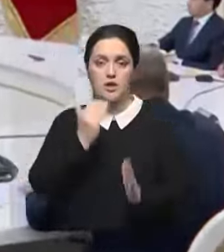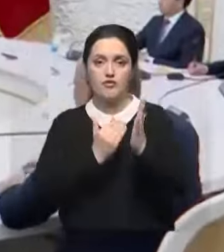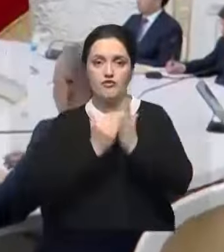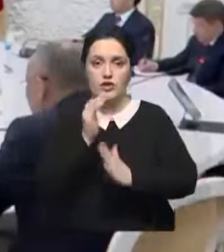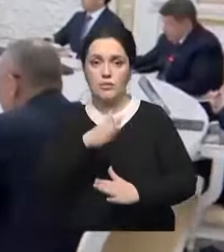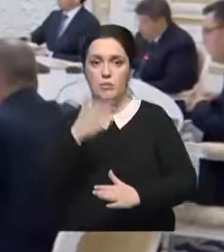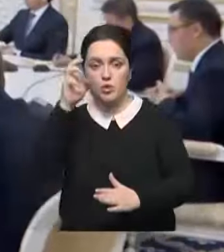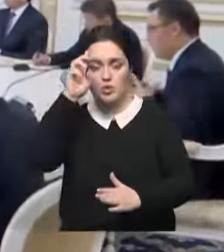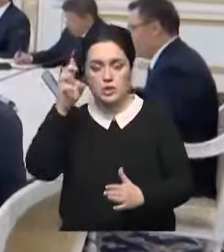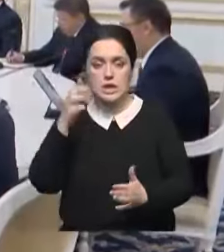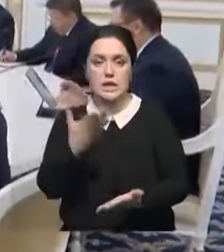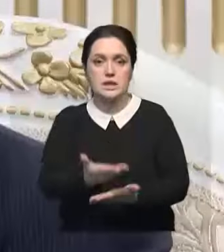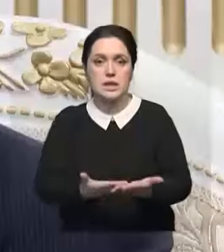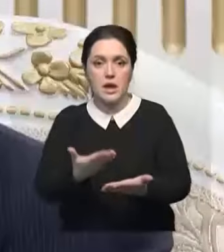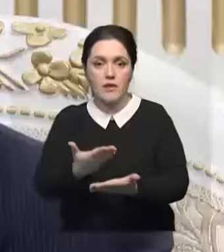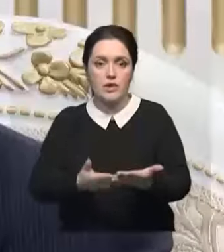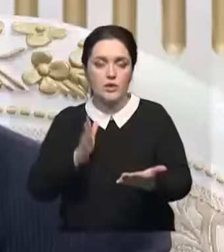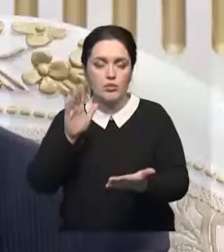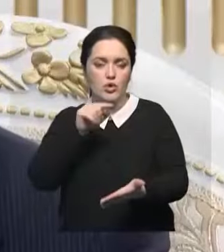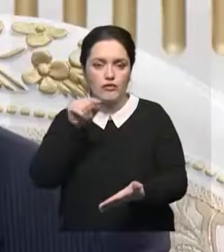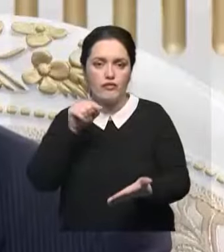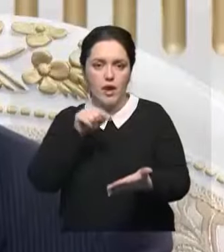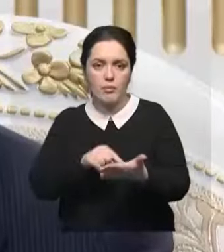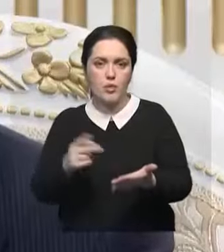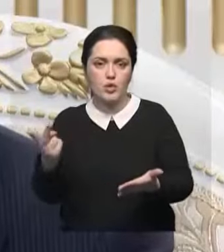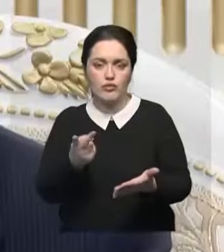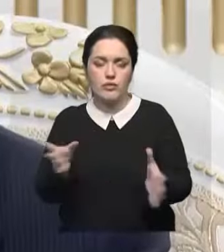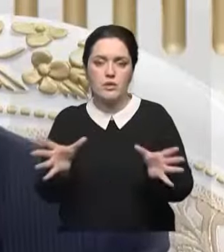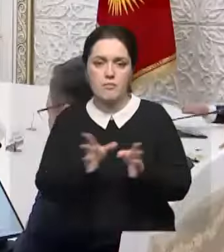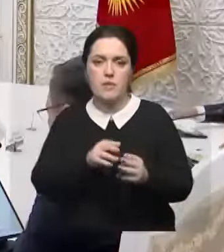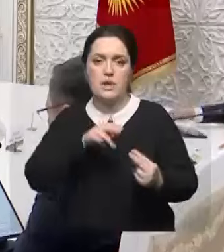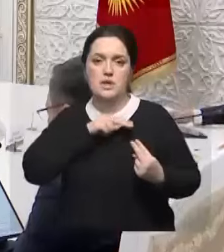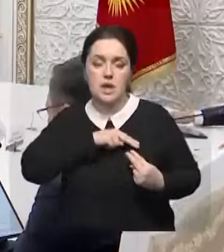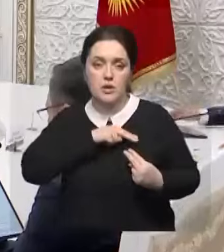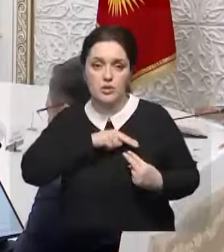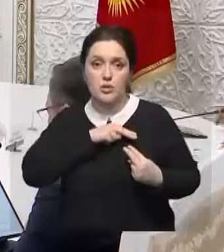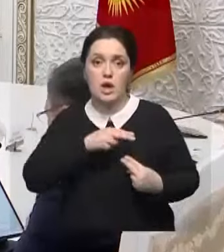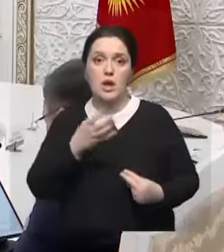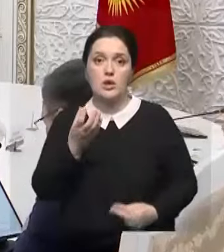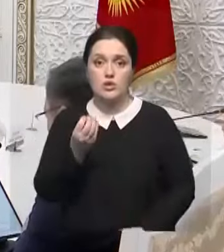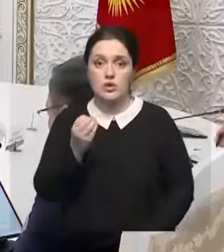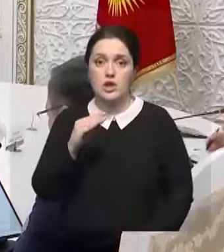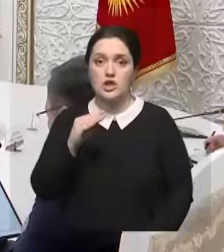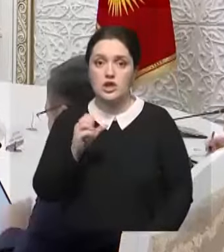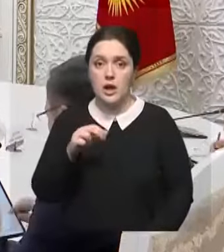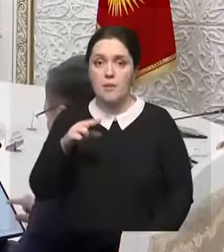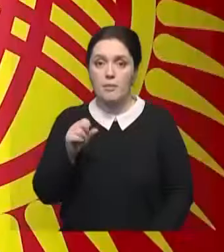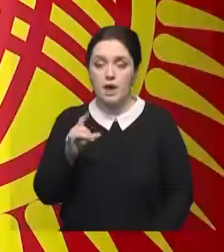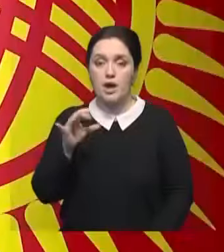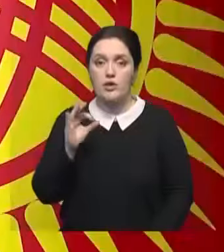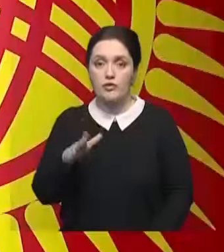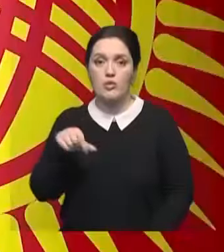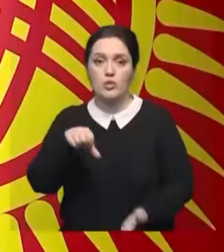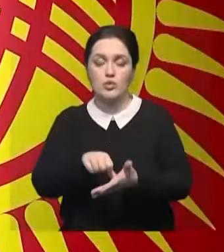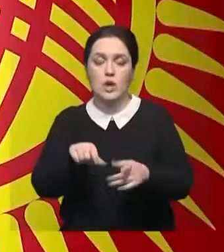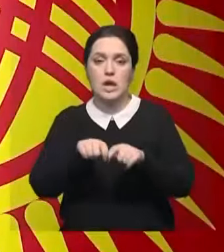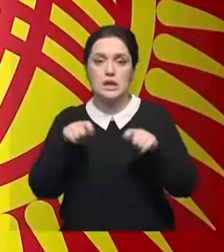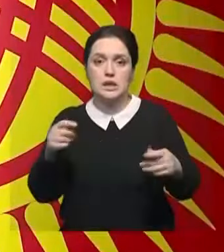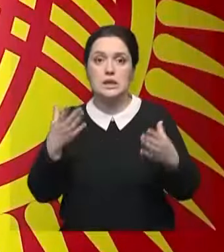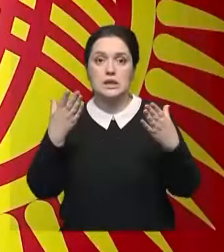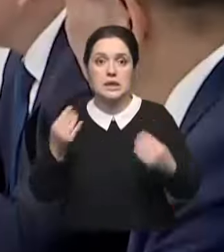межгосударственного совета, где рассмотрят актуальные вопросы двустороннего сотрудничества. Кроме того, Садыр Джапаров примет участие в открытии Дней кыргызского